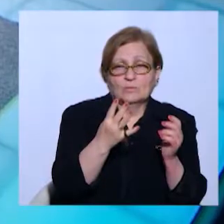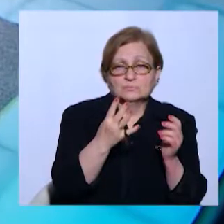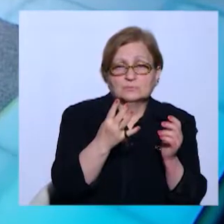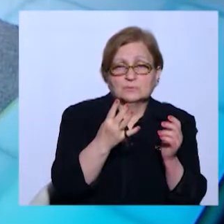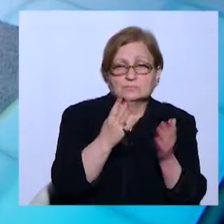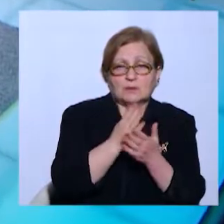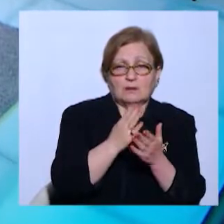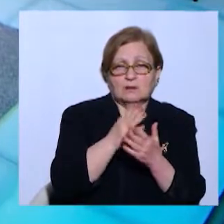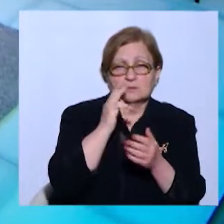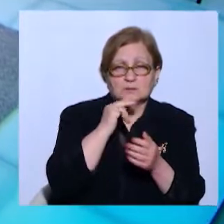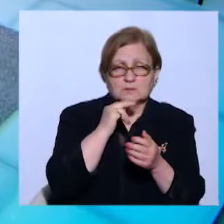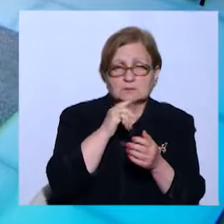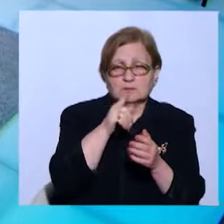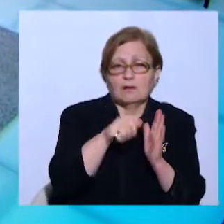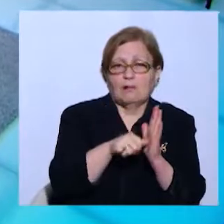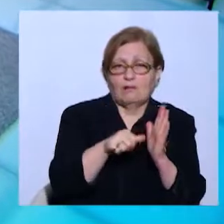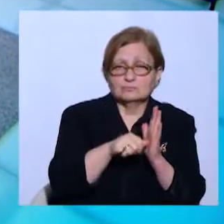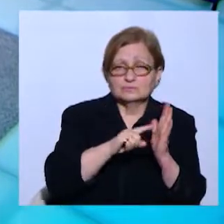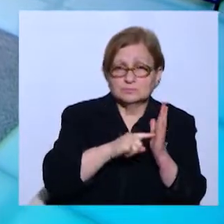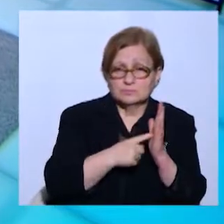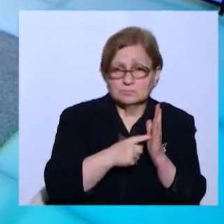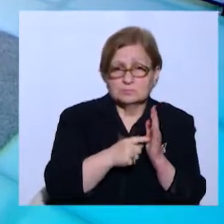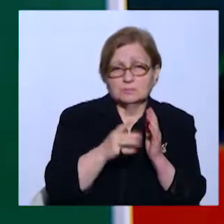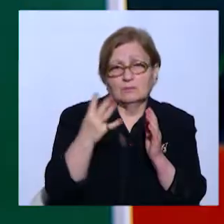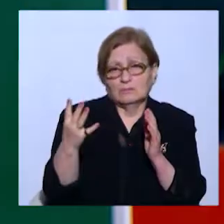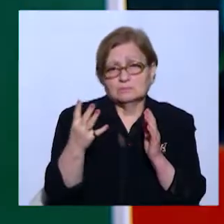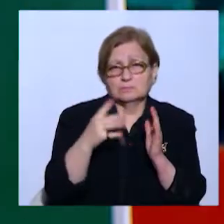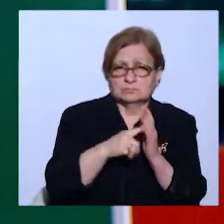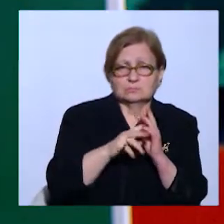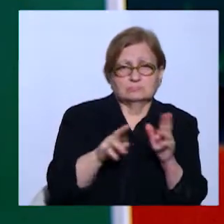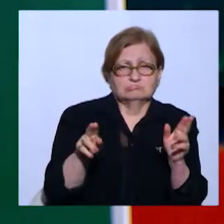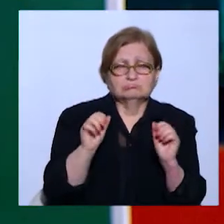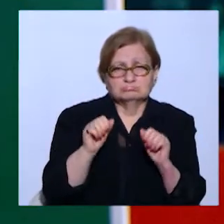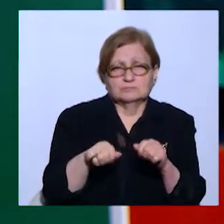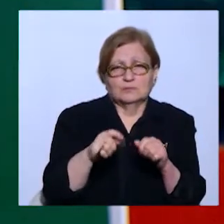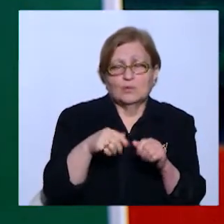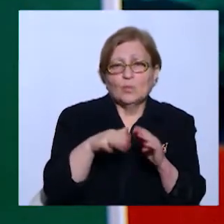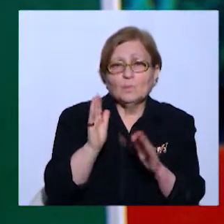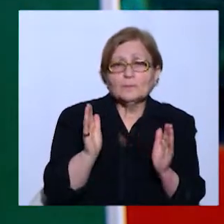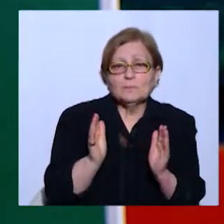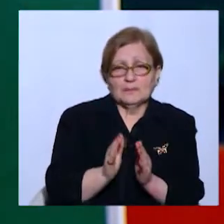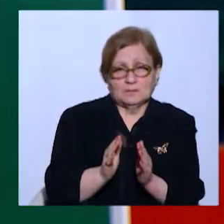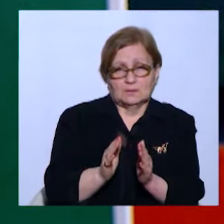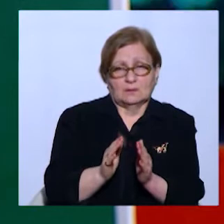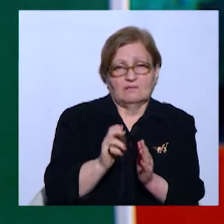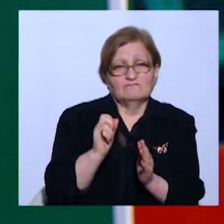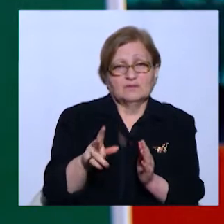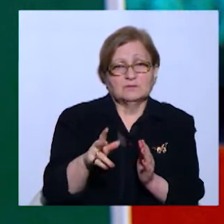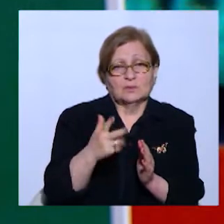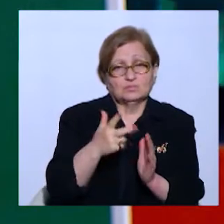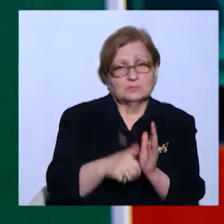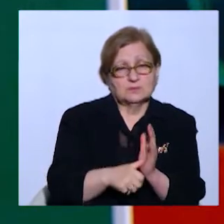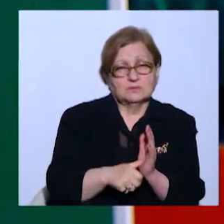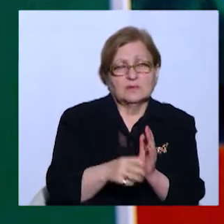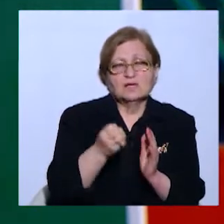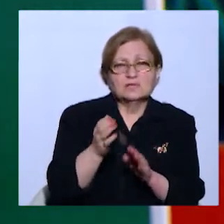რიცხვი, რომელიც არის 6-ის ჯერადიც და 4-ის ჯერადიც. 24 უფრო პატარაა ვიდრე 36. აბა